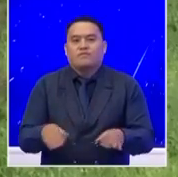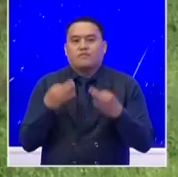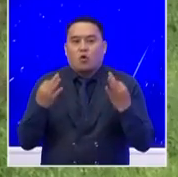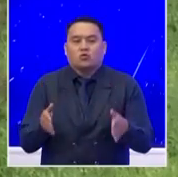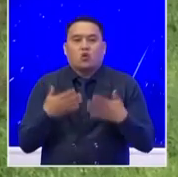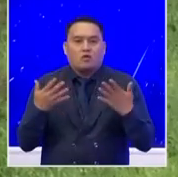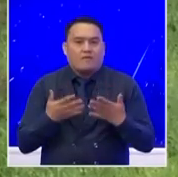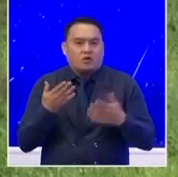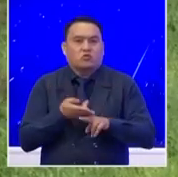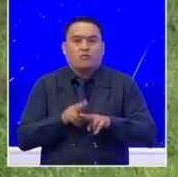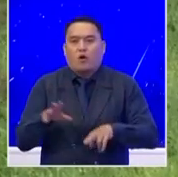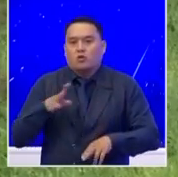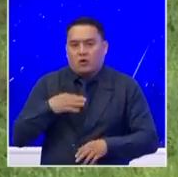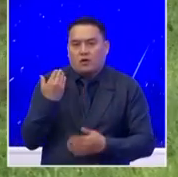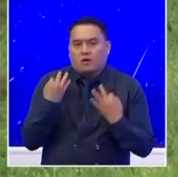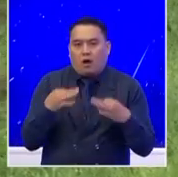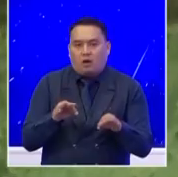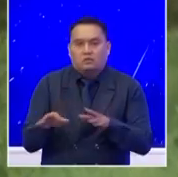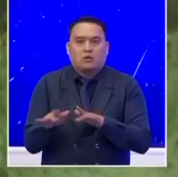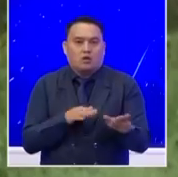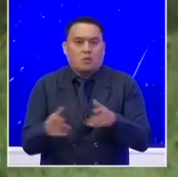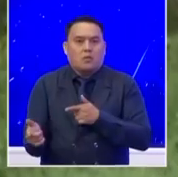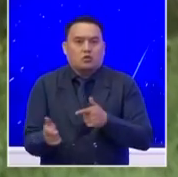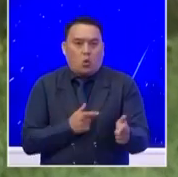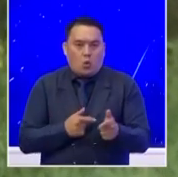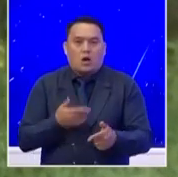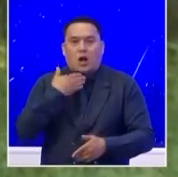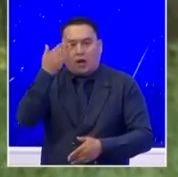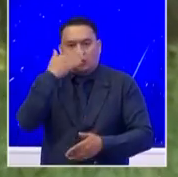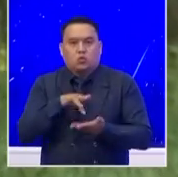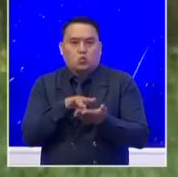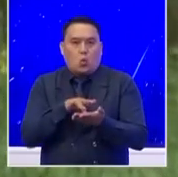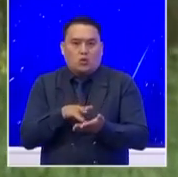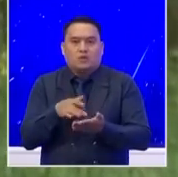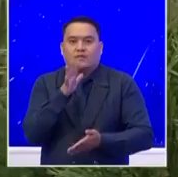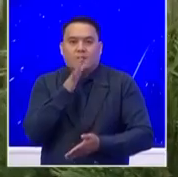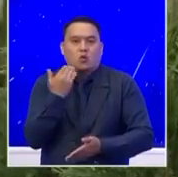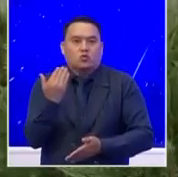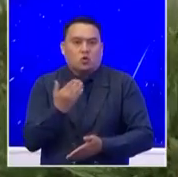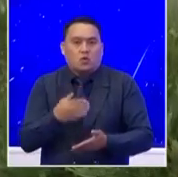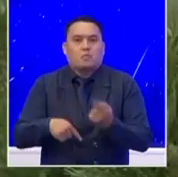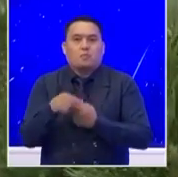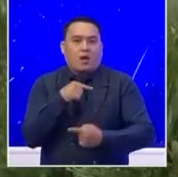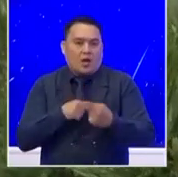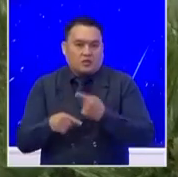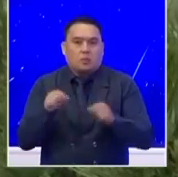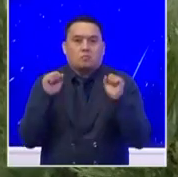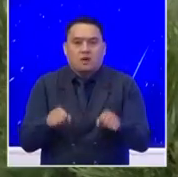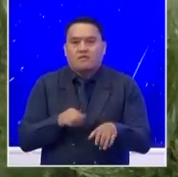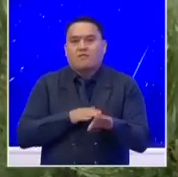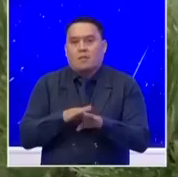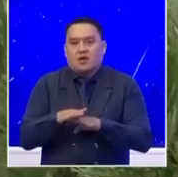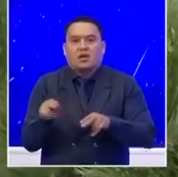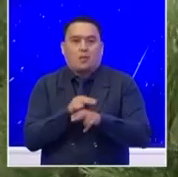воздухе. Согласно постановлению, разрешается деятельность и по подготовке к летнему туристическому сезону. То есть бизнесмены вправе